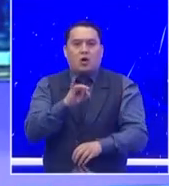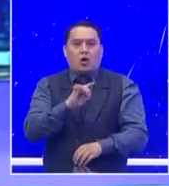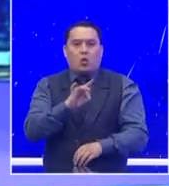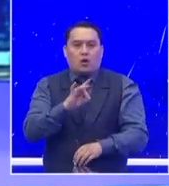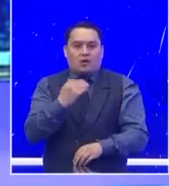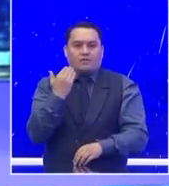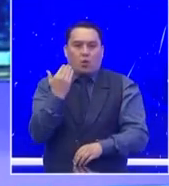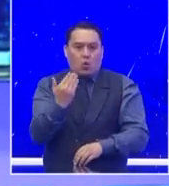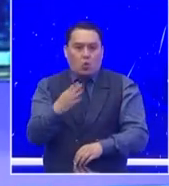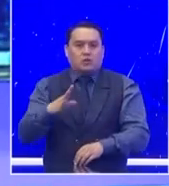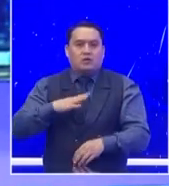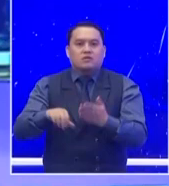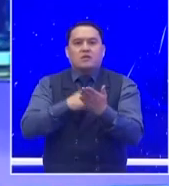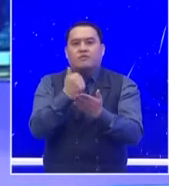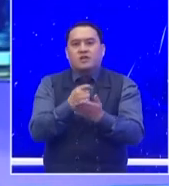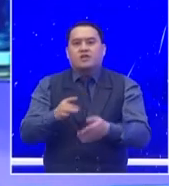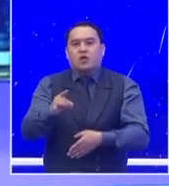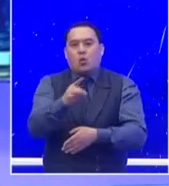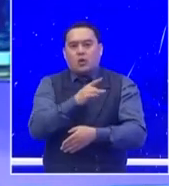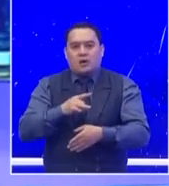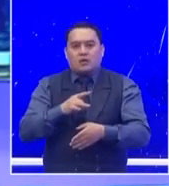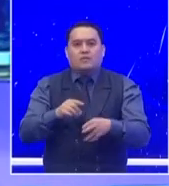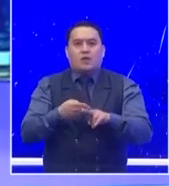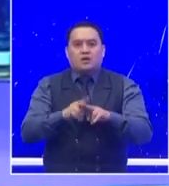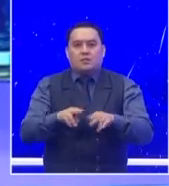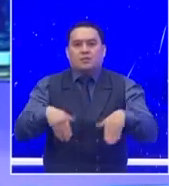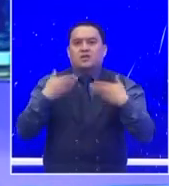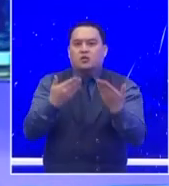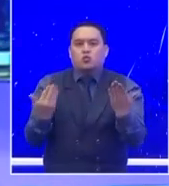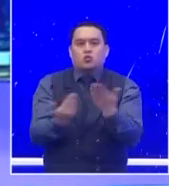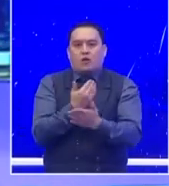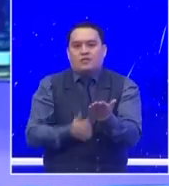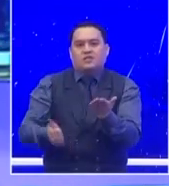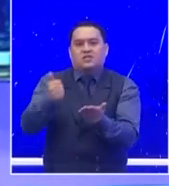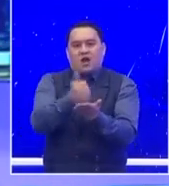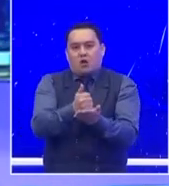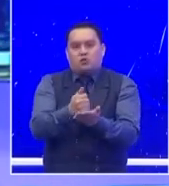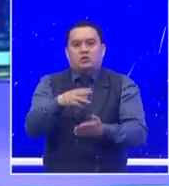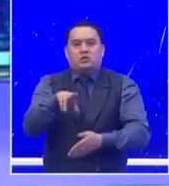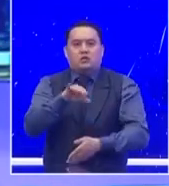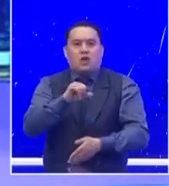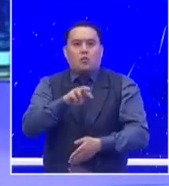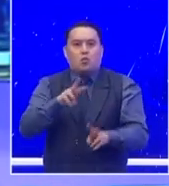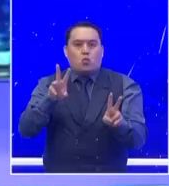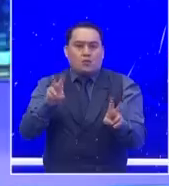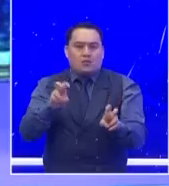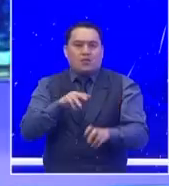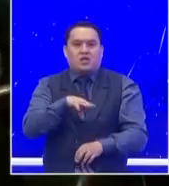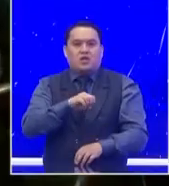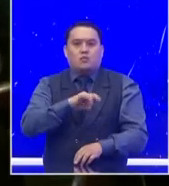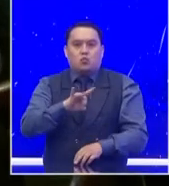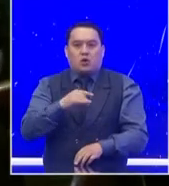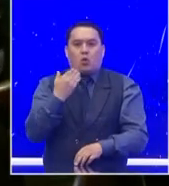Гаухар Бурибаевой. В ходе беседы главе региона представлен новый руководитель регионального фонда ДАМУ в лице Тимура